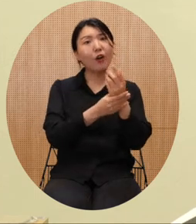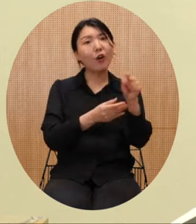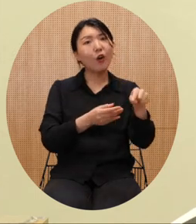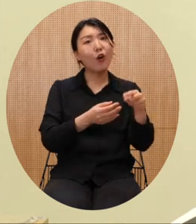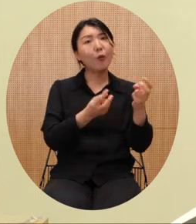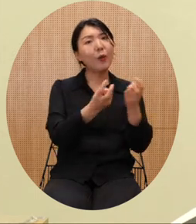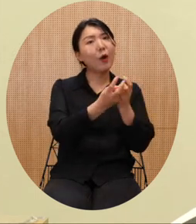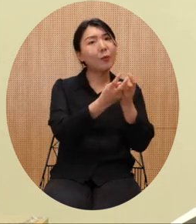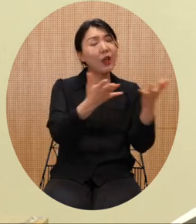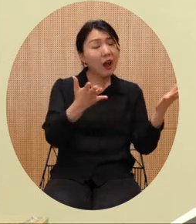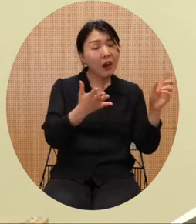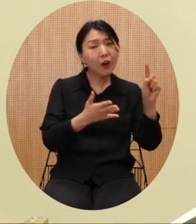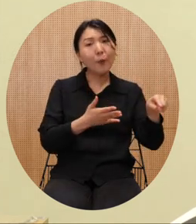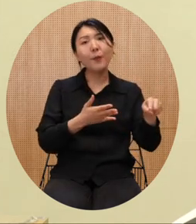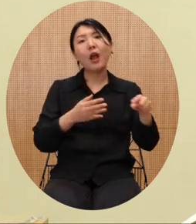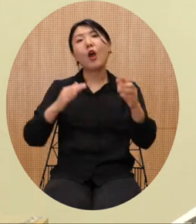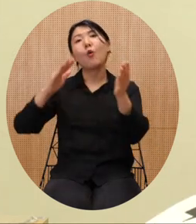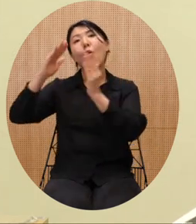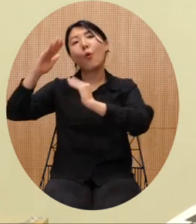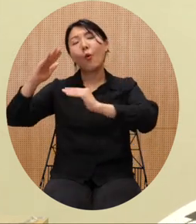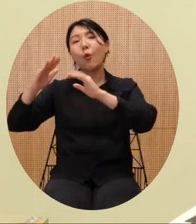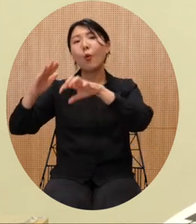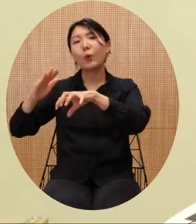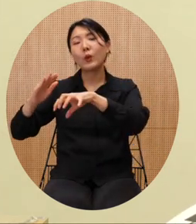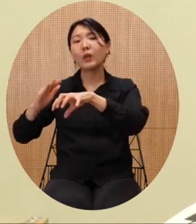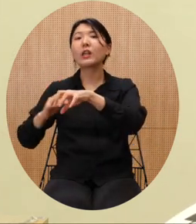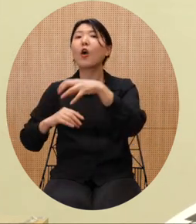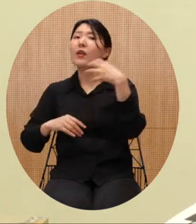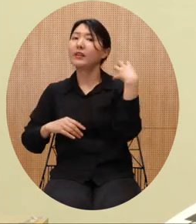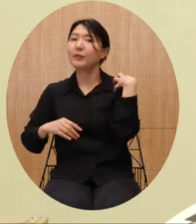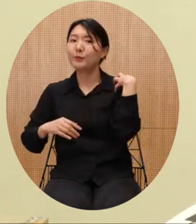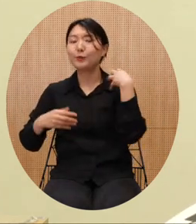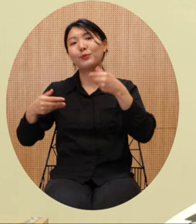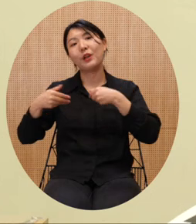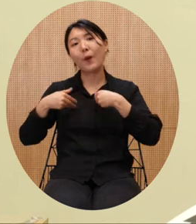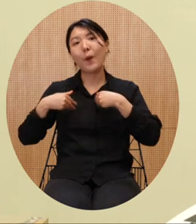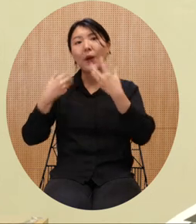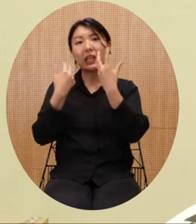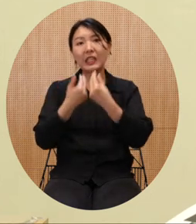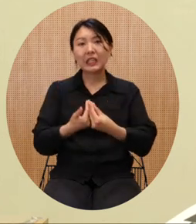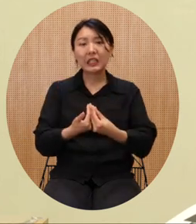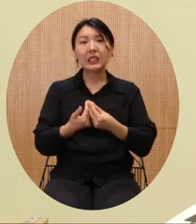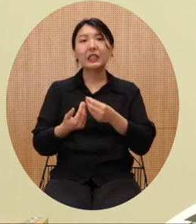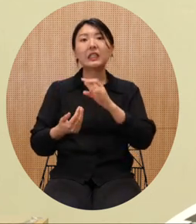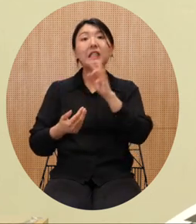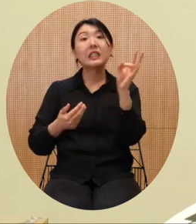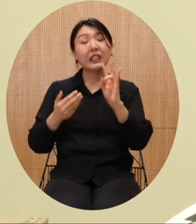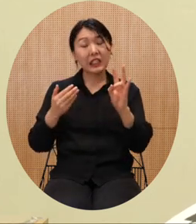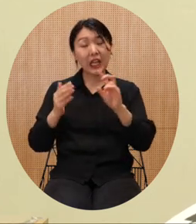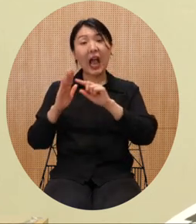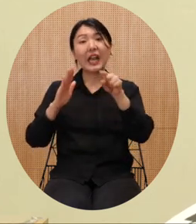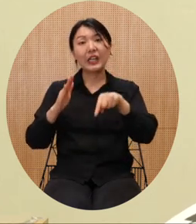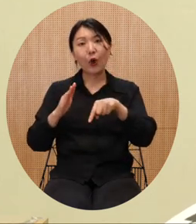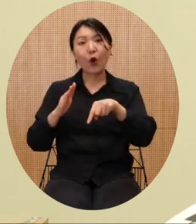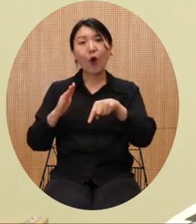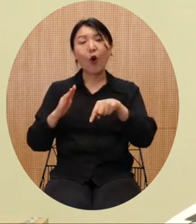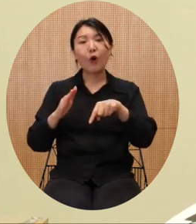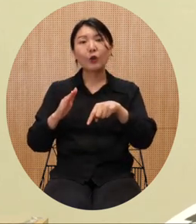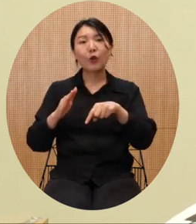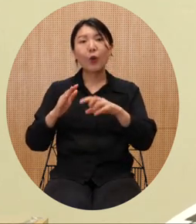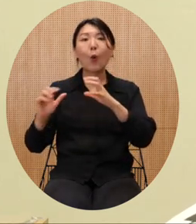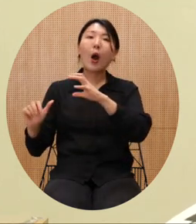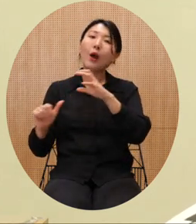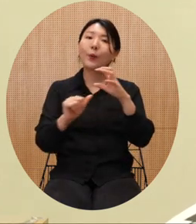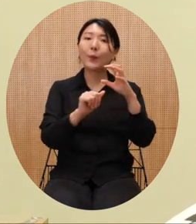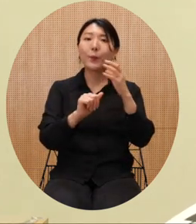공공 부분에서도 좀 역할을 할 부분이 있는 것 같습니다. 예를 들면 뭐 시흥시 자체에 대해서 어느 정도 활용할